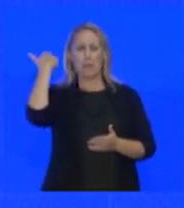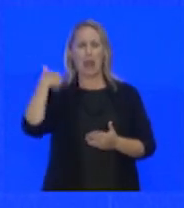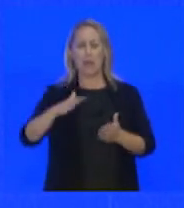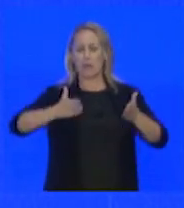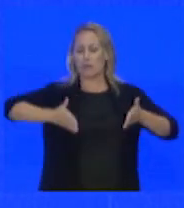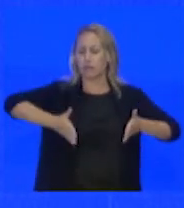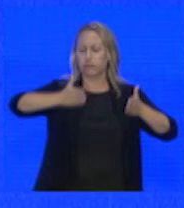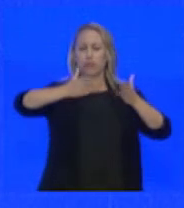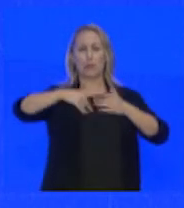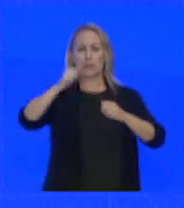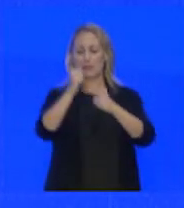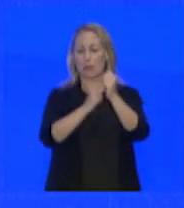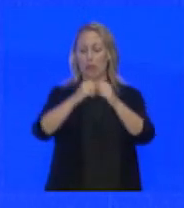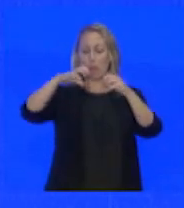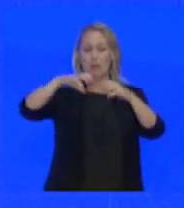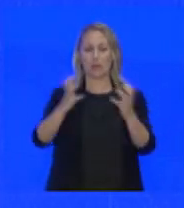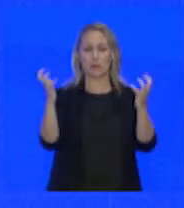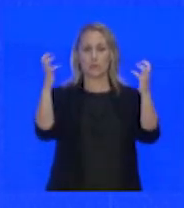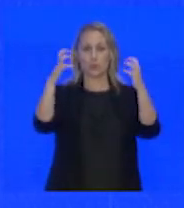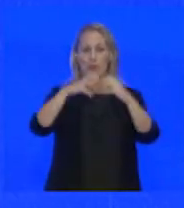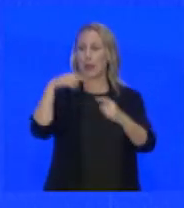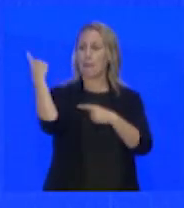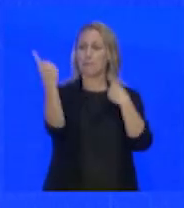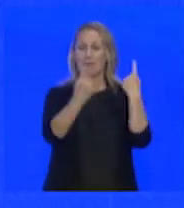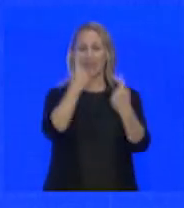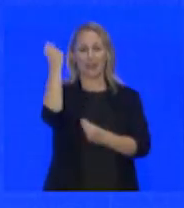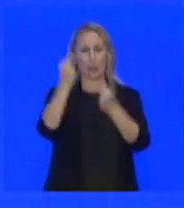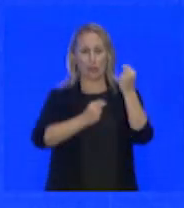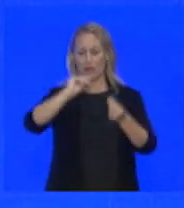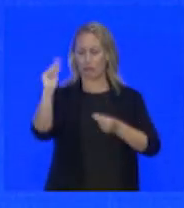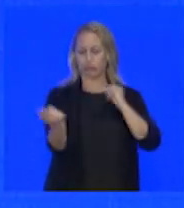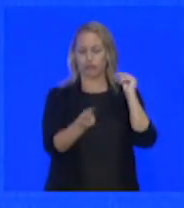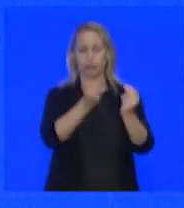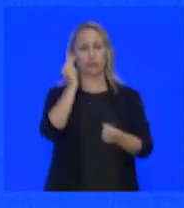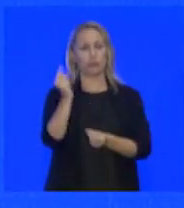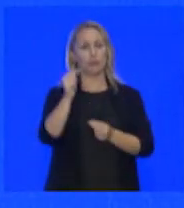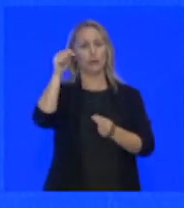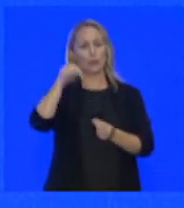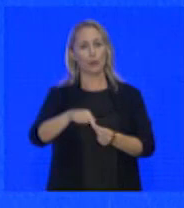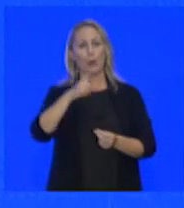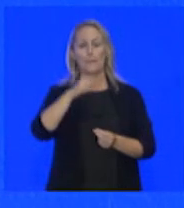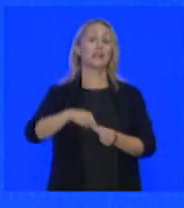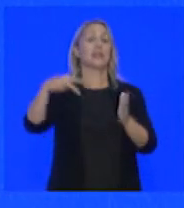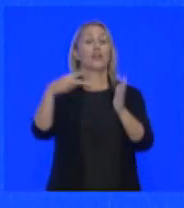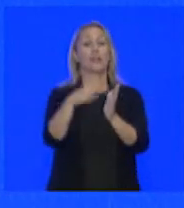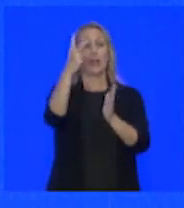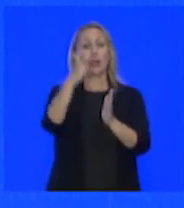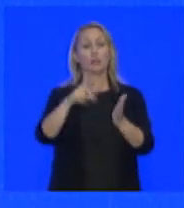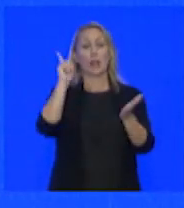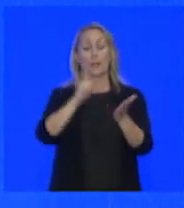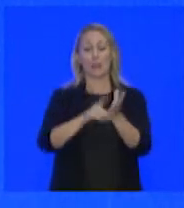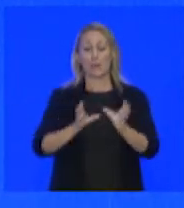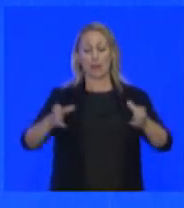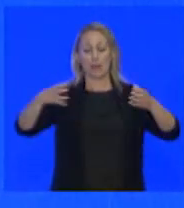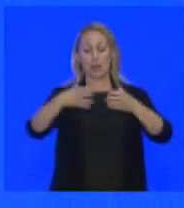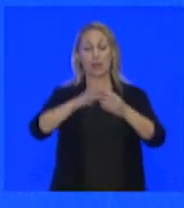υστερήσεις σε υποδομές, περιβαλλοντικά προβλήματα. Μέσα στο 2020 πρέπει να συσταθεί και θα συσταθεί